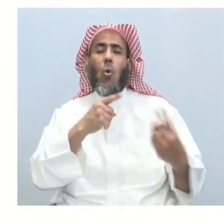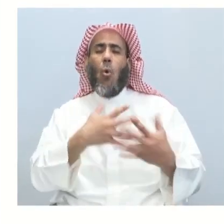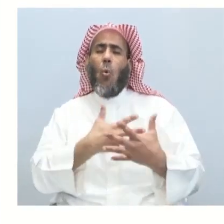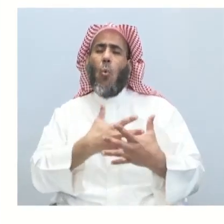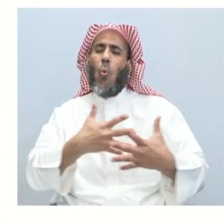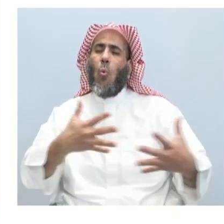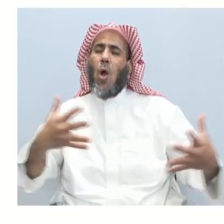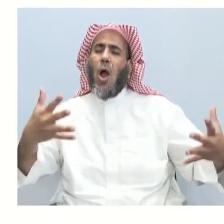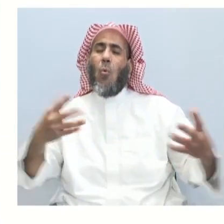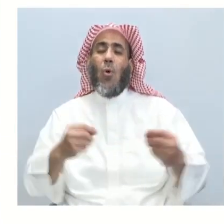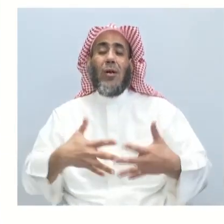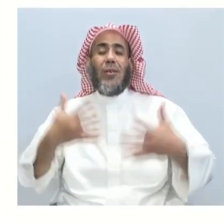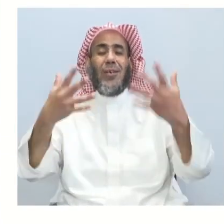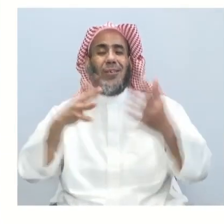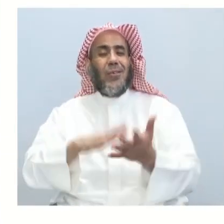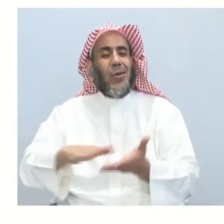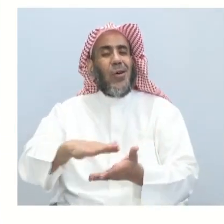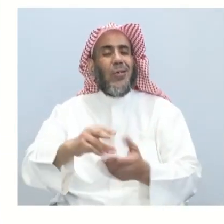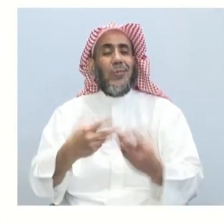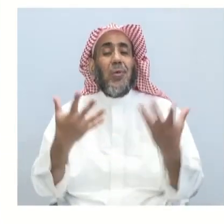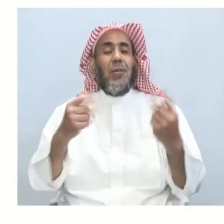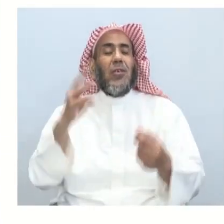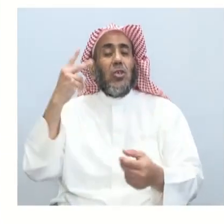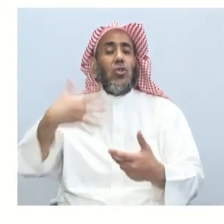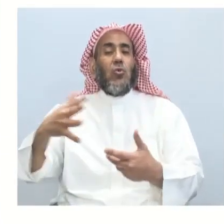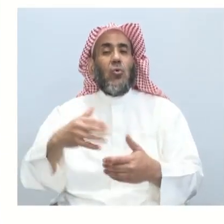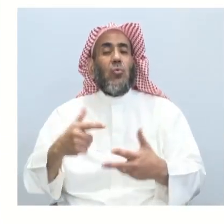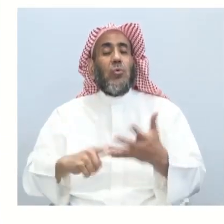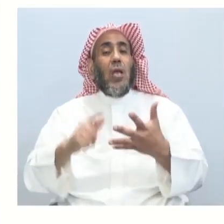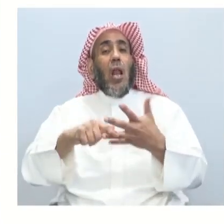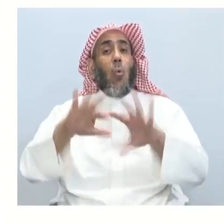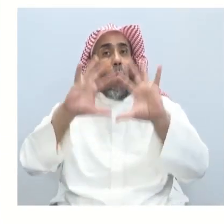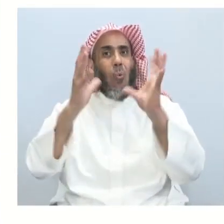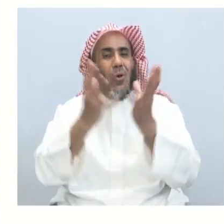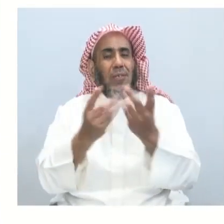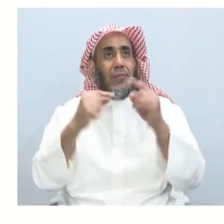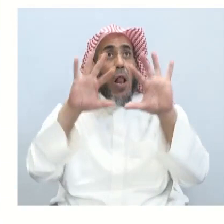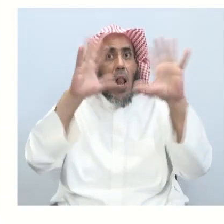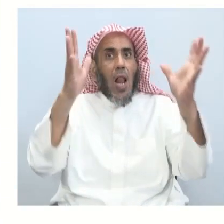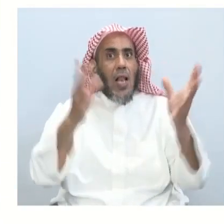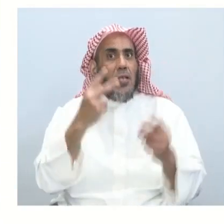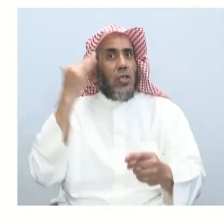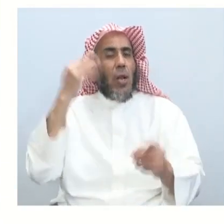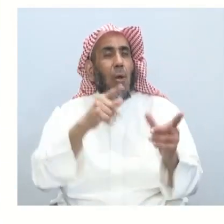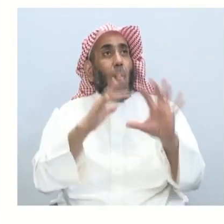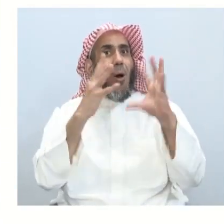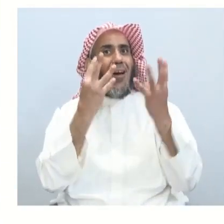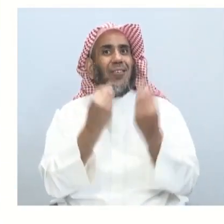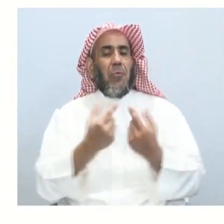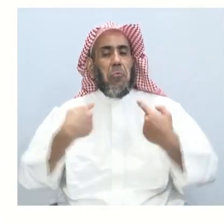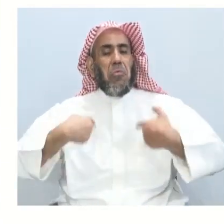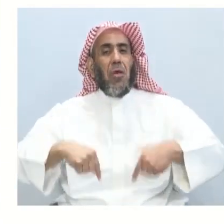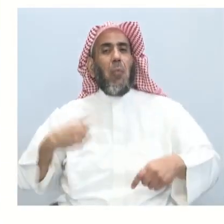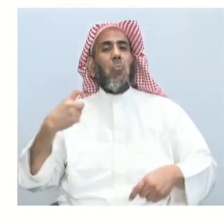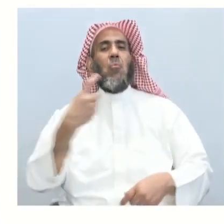خصب في الشعر السعودي مجالات الغزل يشمل شعر غزل مستويين الوصف الحسي للمراه ومظاهر جمالها كالثياب